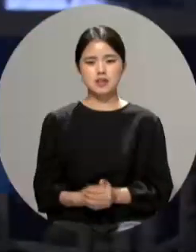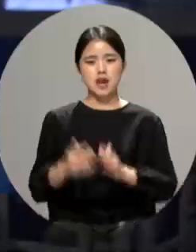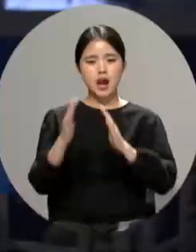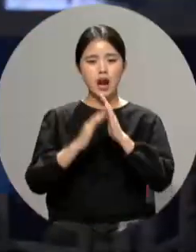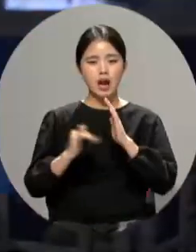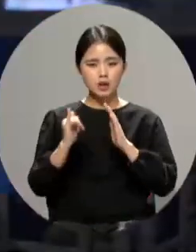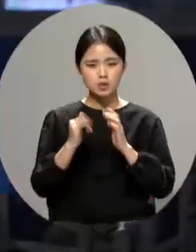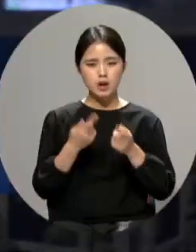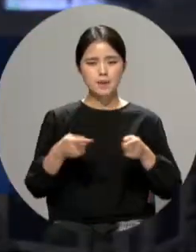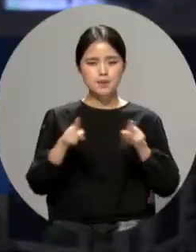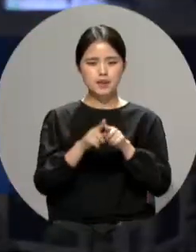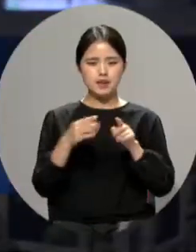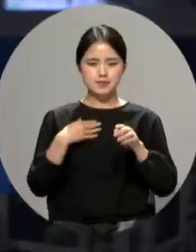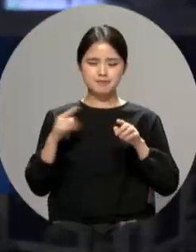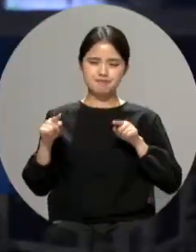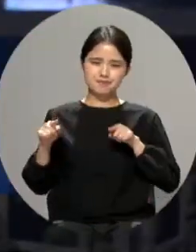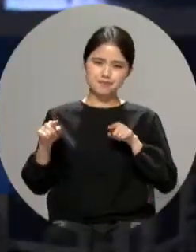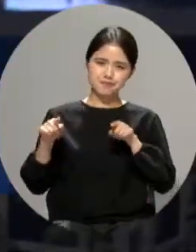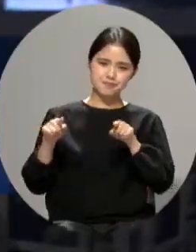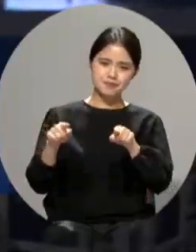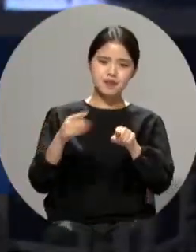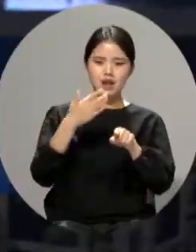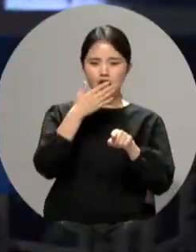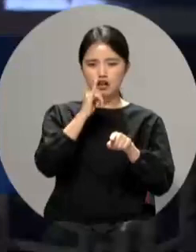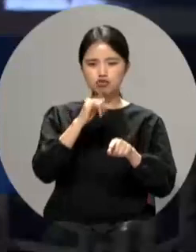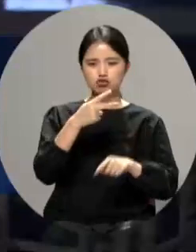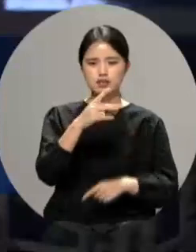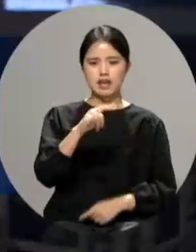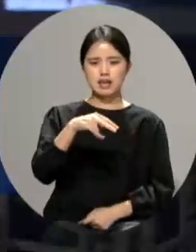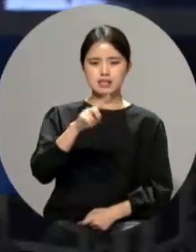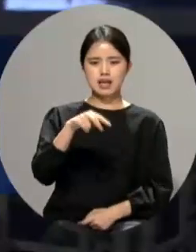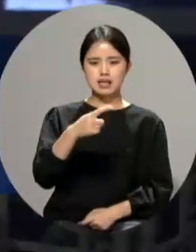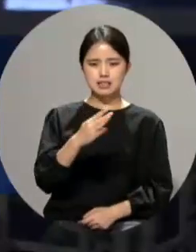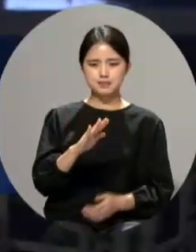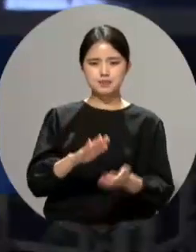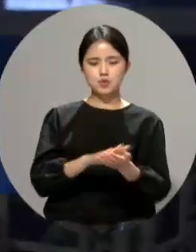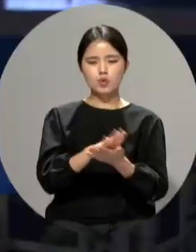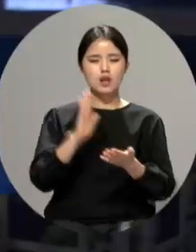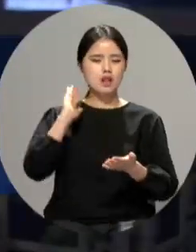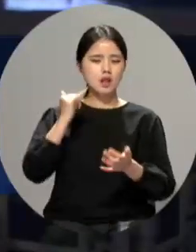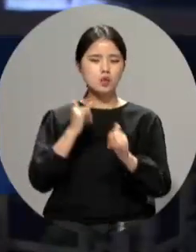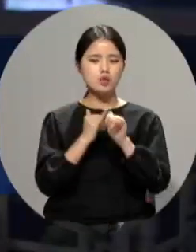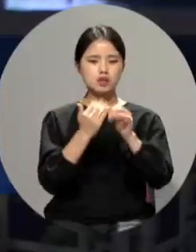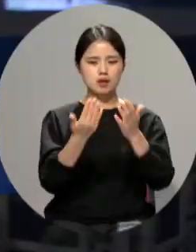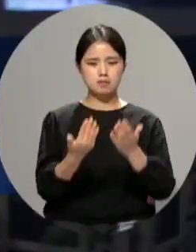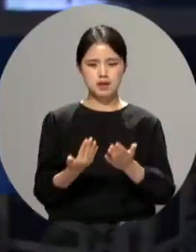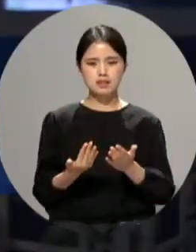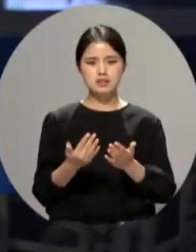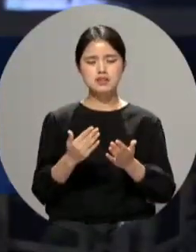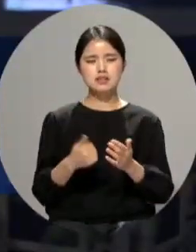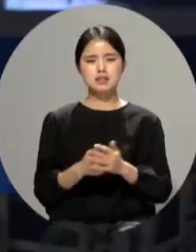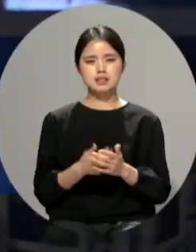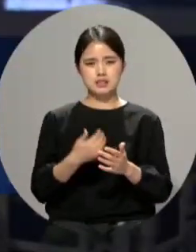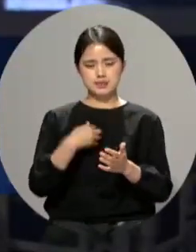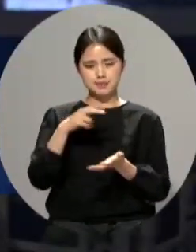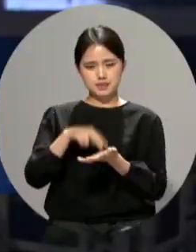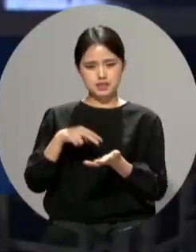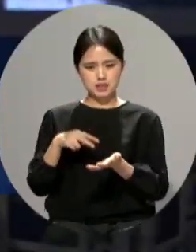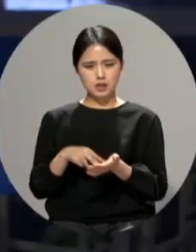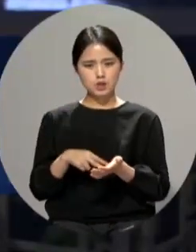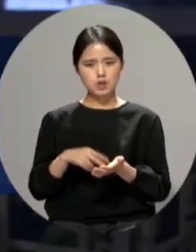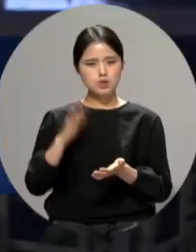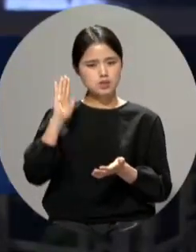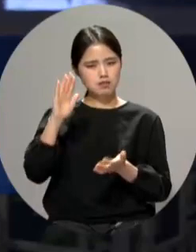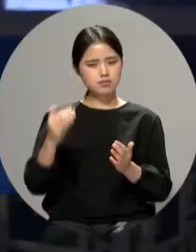가족들과 이렇게 나란히 걸어서 갈 수 있는 대사습놀이에서 대통령상을 수상한 한 소리꾼으로서 나아가고